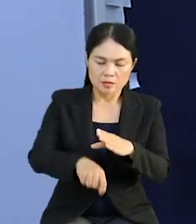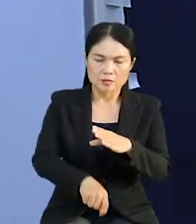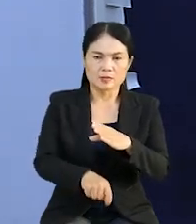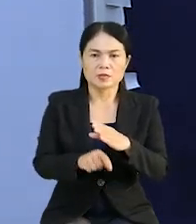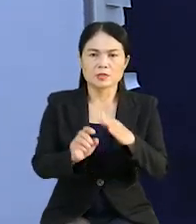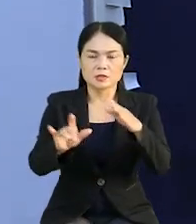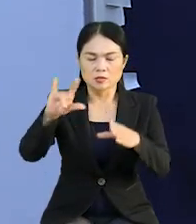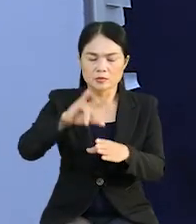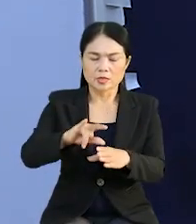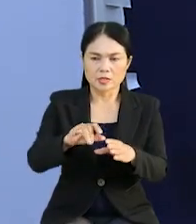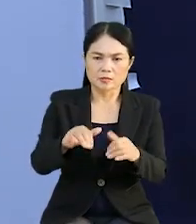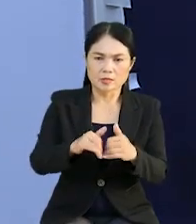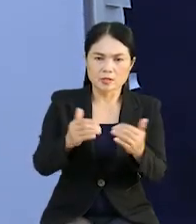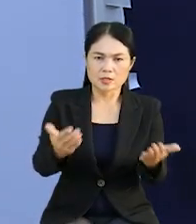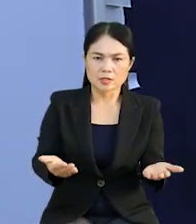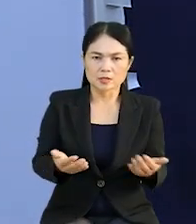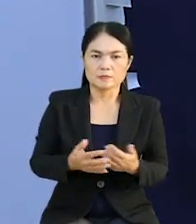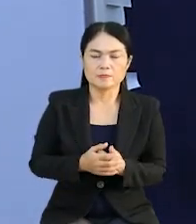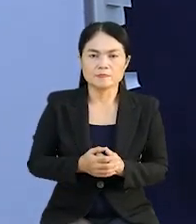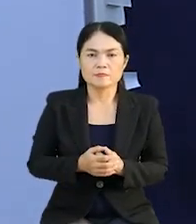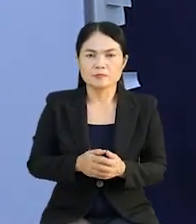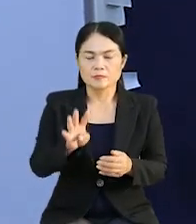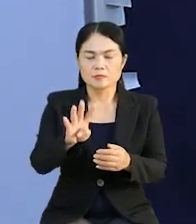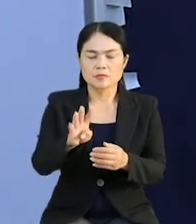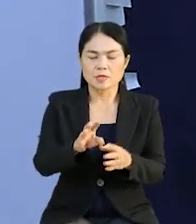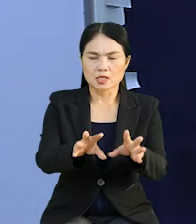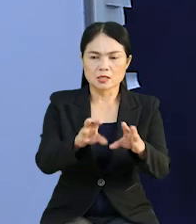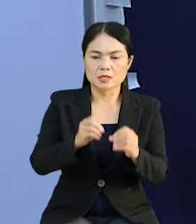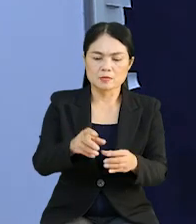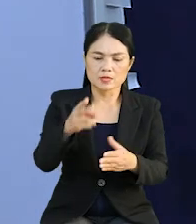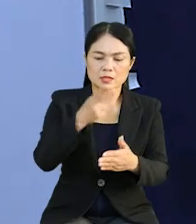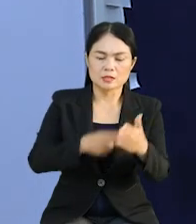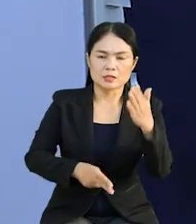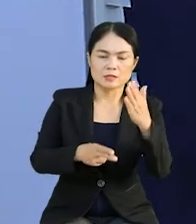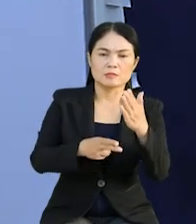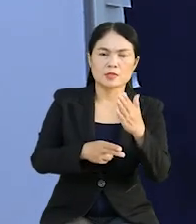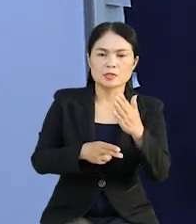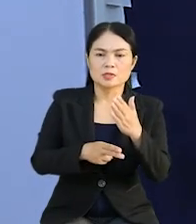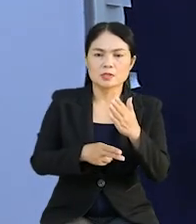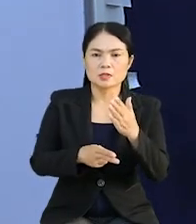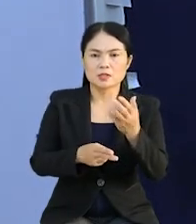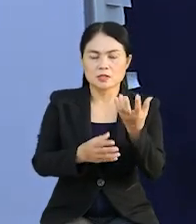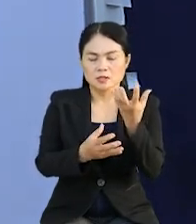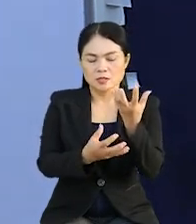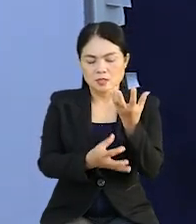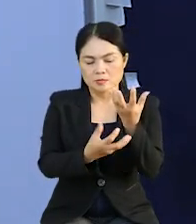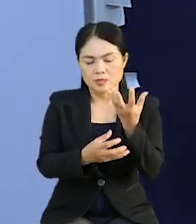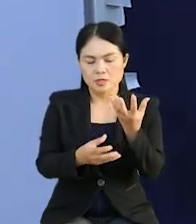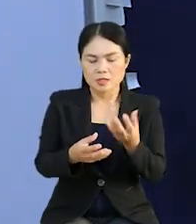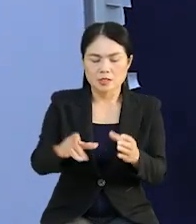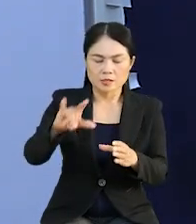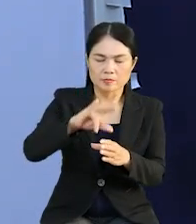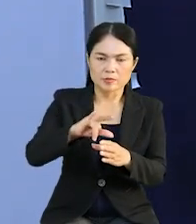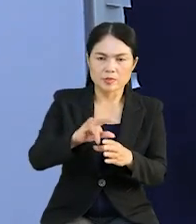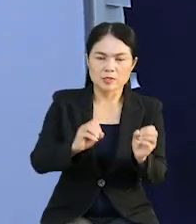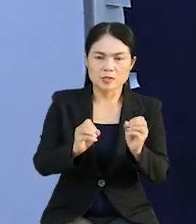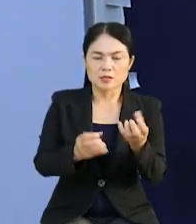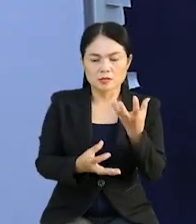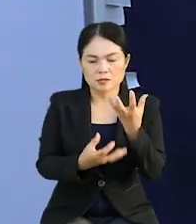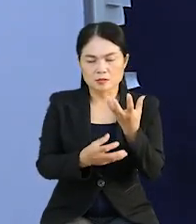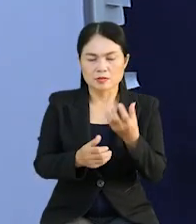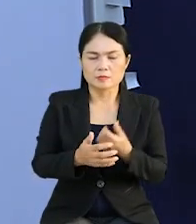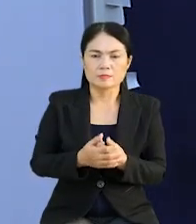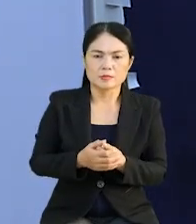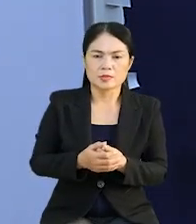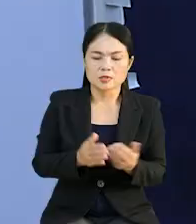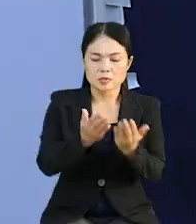បែបនេះ4តើគេទទួលបានអ្វីខ្លះពីការចម្រាញ់ប្រេងឆៅបាទកូនអាចអានម្ដ